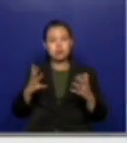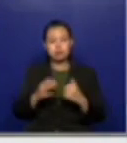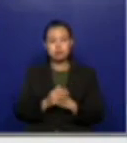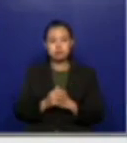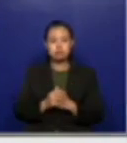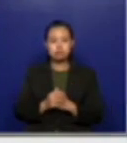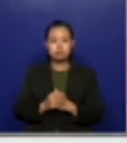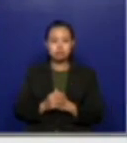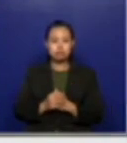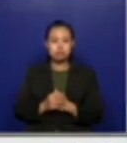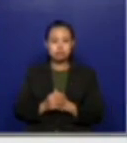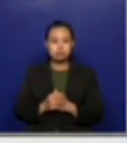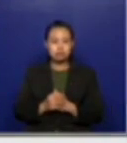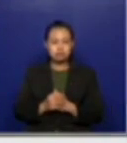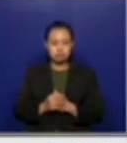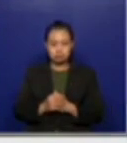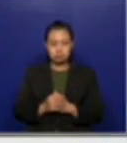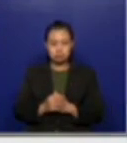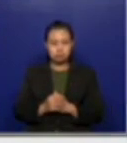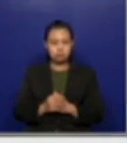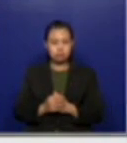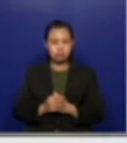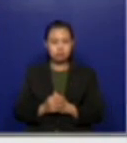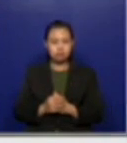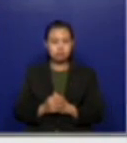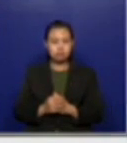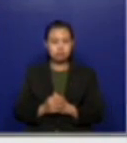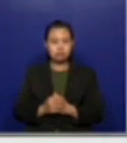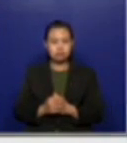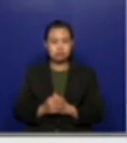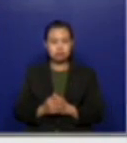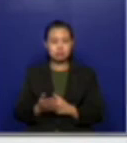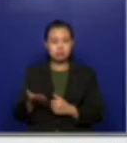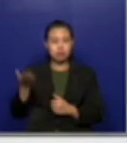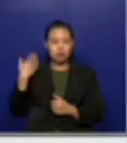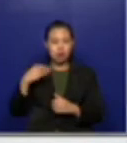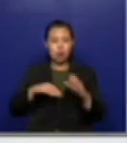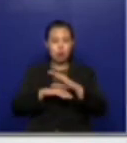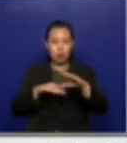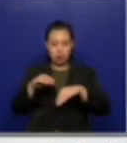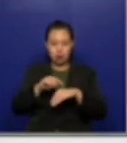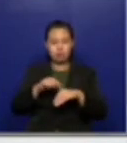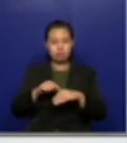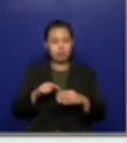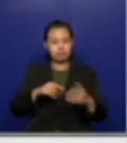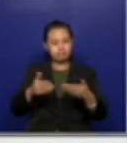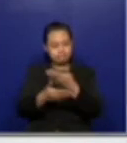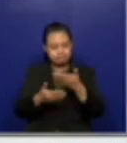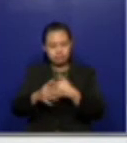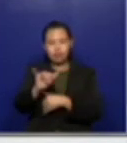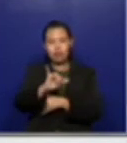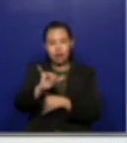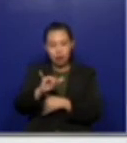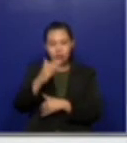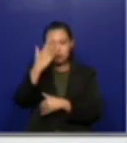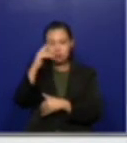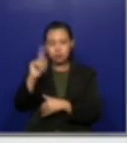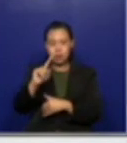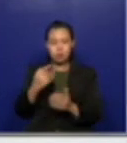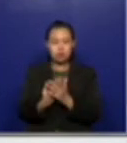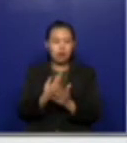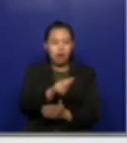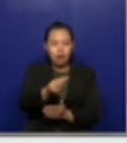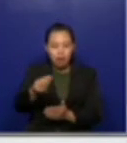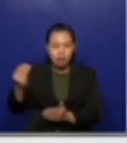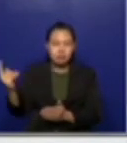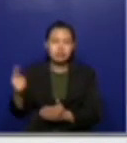ครับการที่ท่านนายกพูดเมื่อหัวค่ำนี้บอกว่ายังไม่พิจารณาโครงการที่ผมเห็นด้วยนะเพราะท่านกำลังไปแจกเงินให้กับคนไปเที่ยวเขาเที่ยวเ